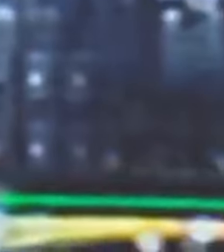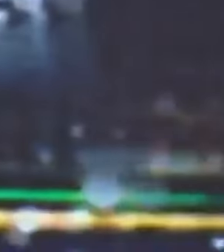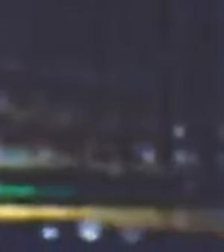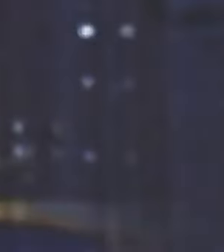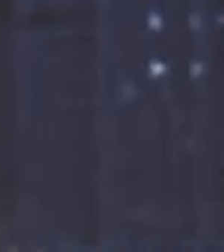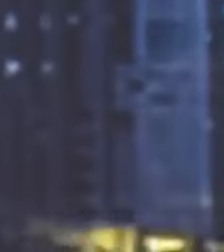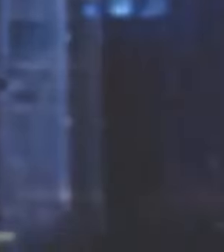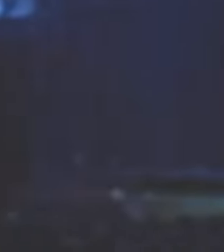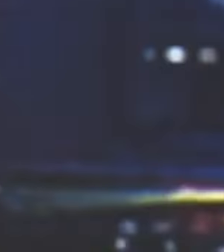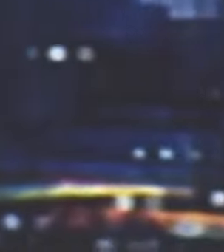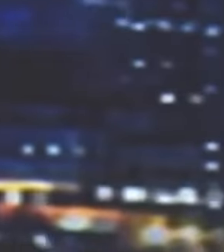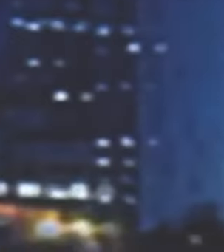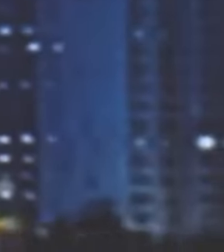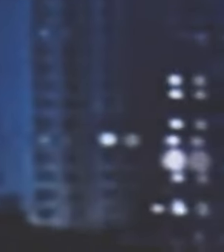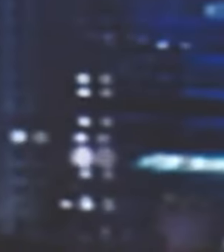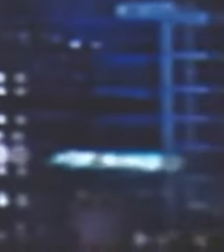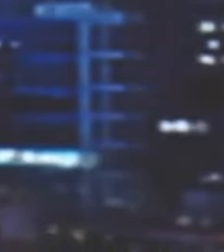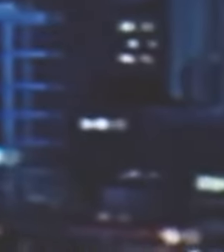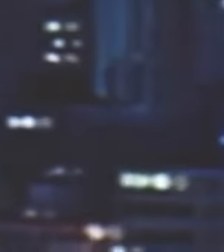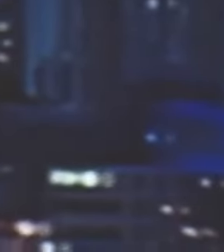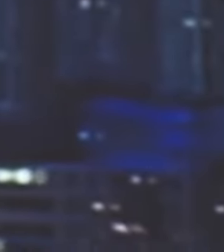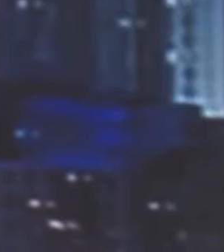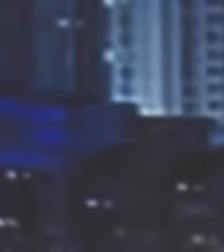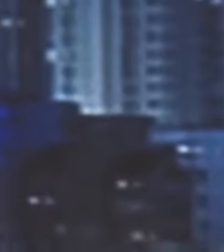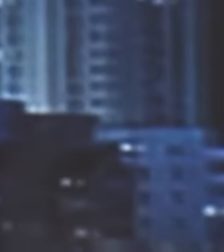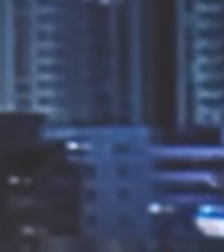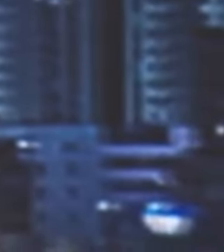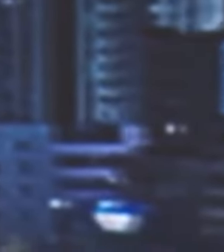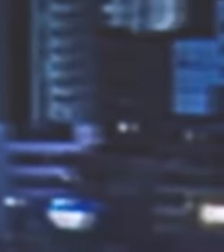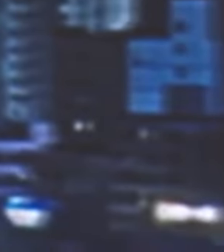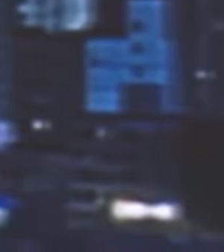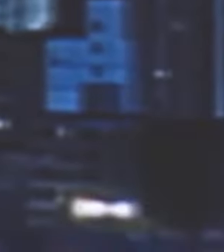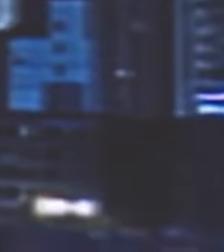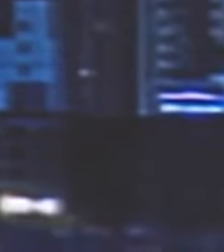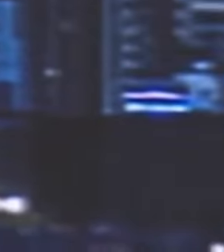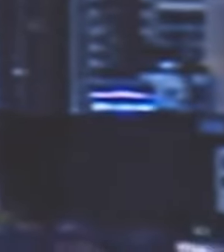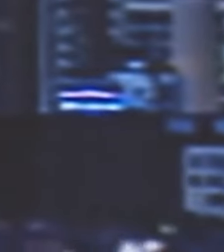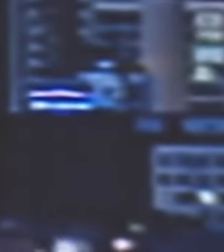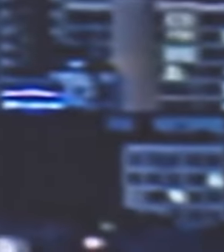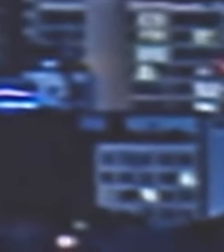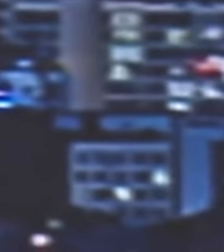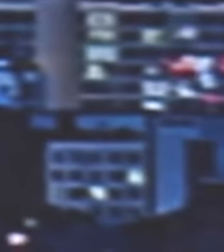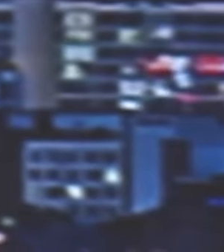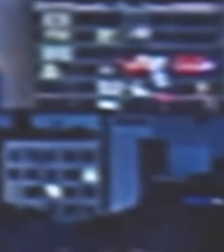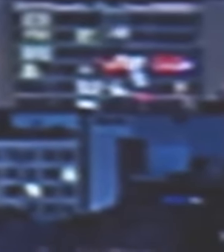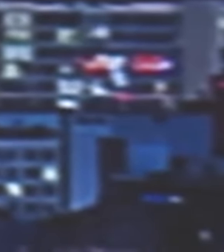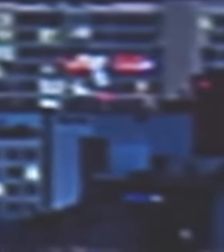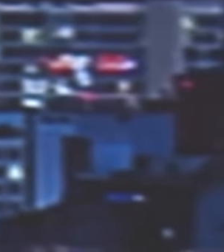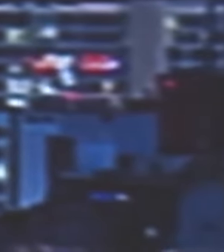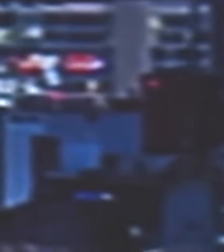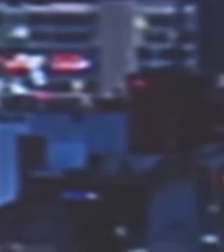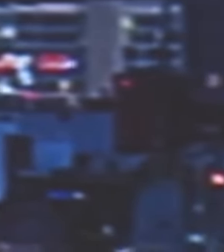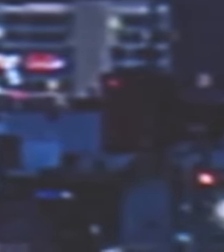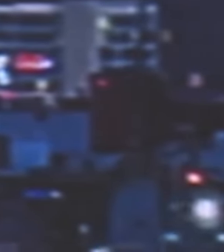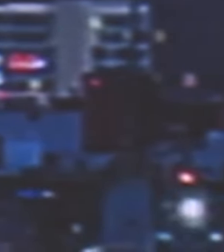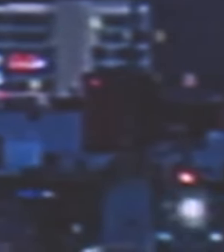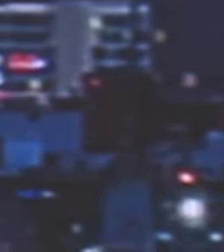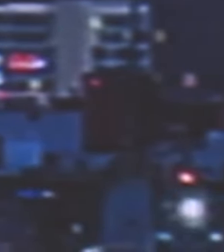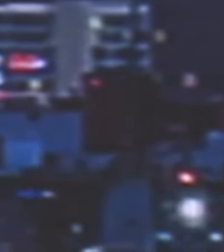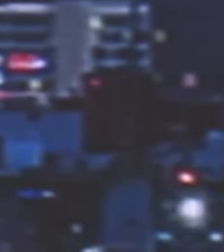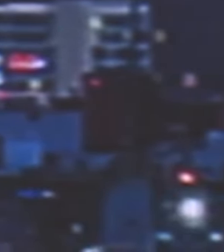jtbc 뉴스를 시청해 주셔서 고맙습니다 저희는 저녁 6시 50분 뉴스룸에서 뵙겠습니다